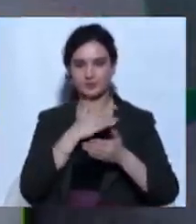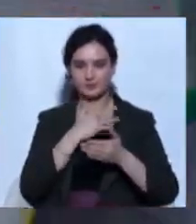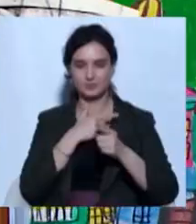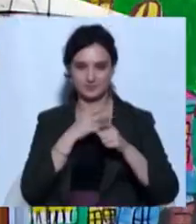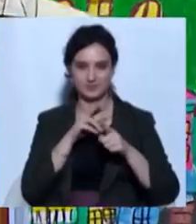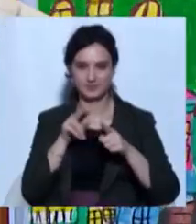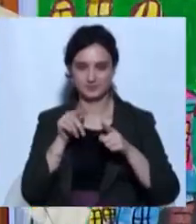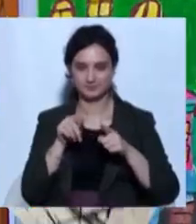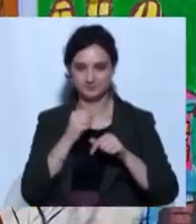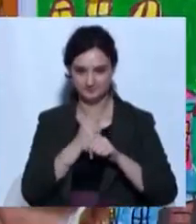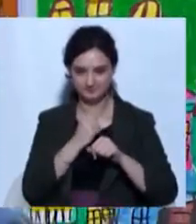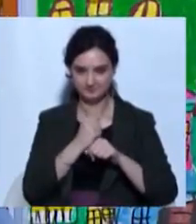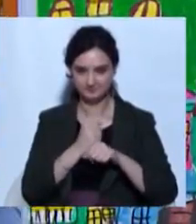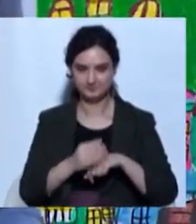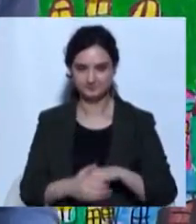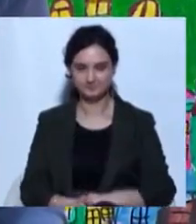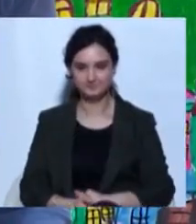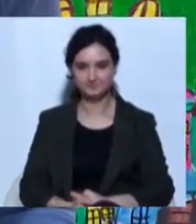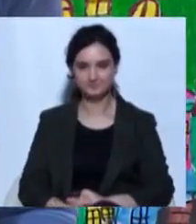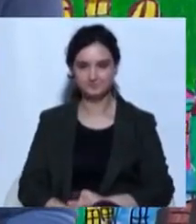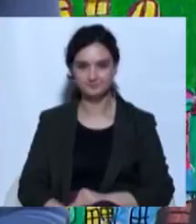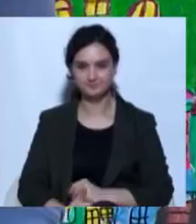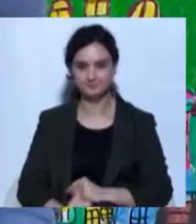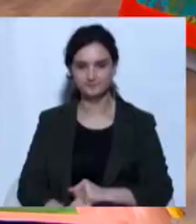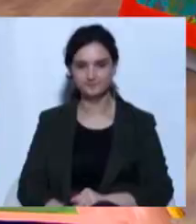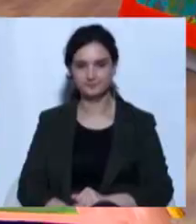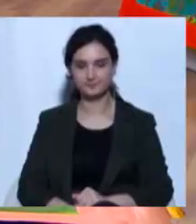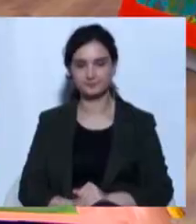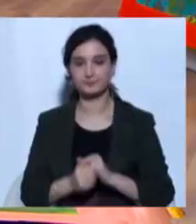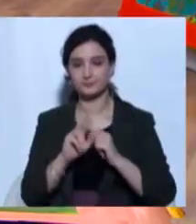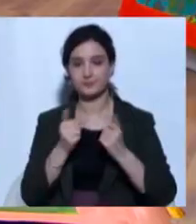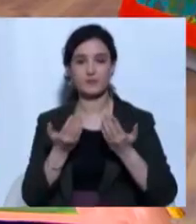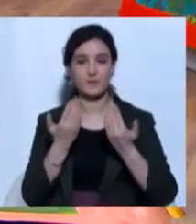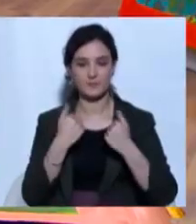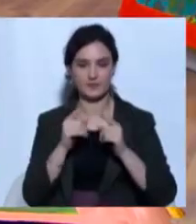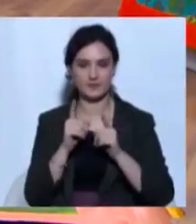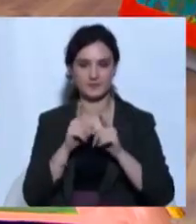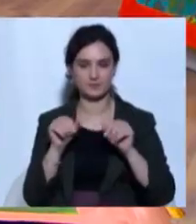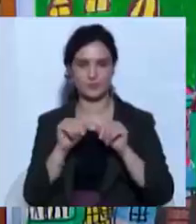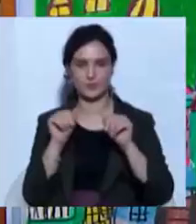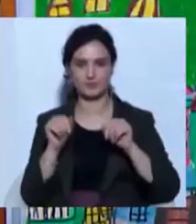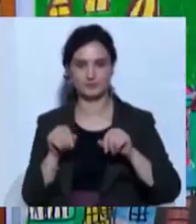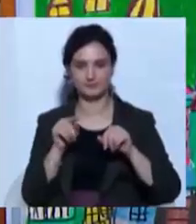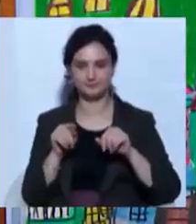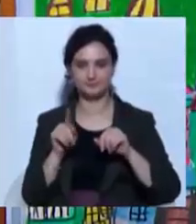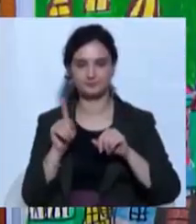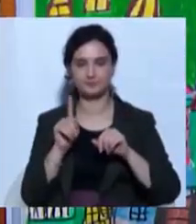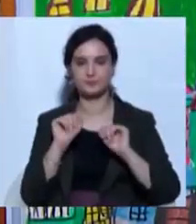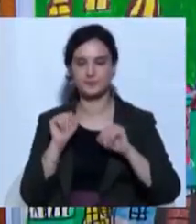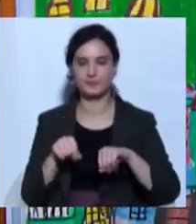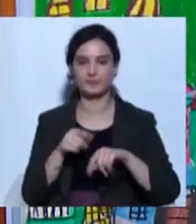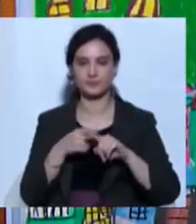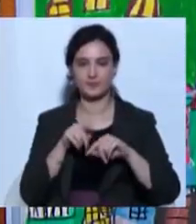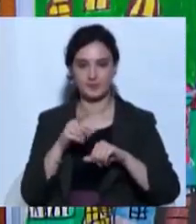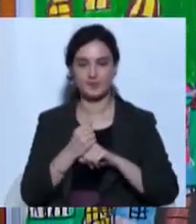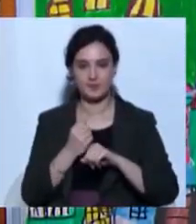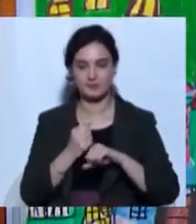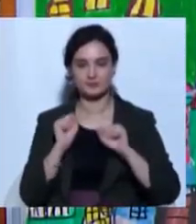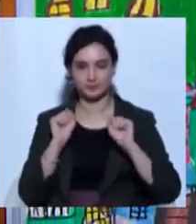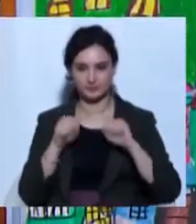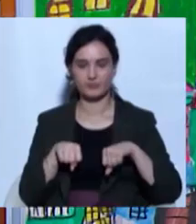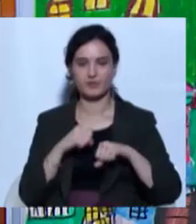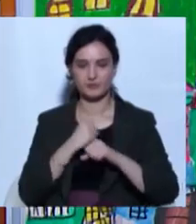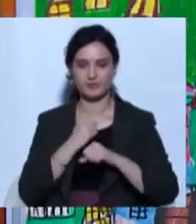დაახლოებით ესე გავაკეთეთ და გამოგვივა აი ესეთი ფორმები. ეხა რა შეგულია აქაც? აქაც